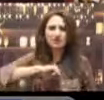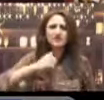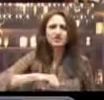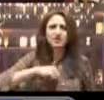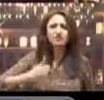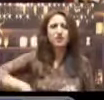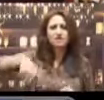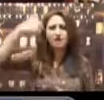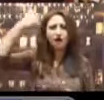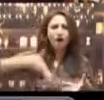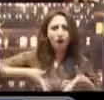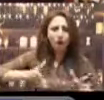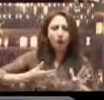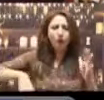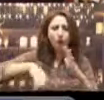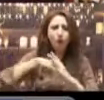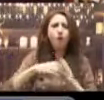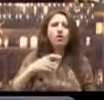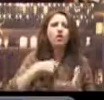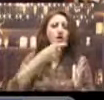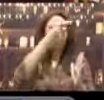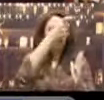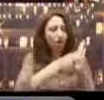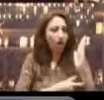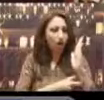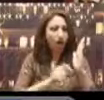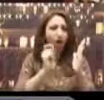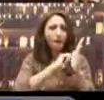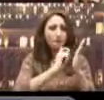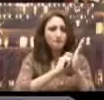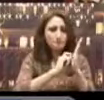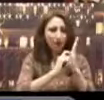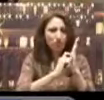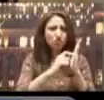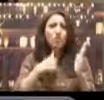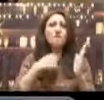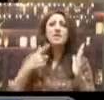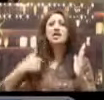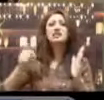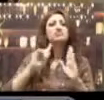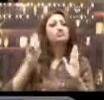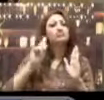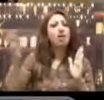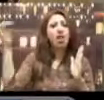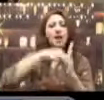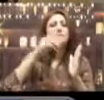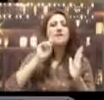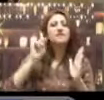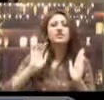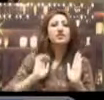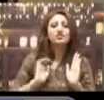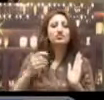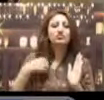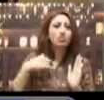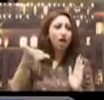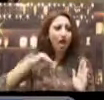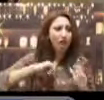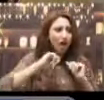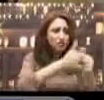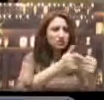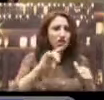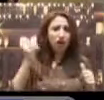ان انا مش هتأيد في قائمه الموسم اللي بعده في النادي الاهلي، فعرفت ان انا مش هبقى في الاهلي، واحلامي كلها وقفت عند